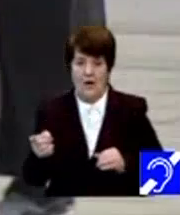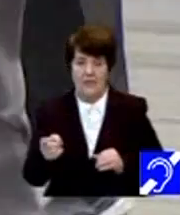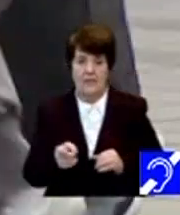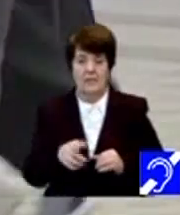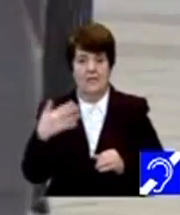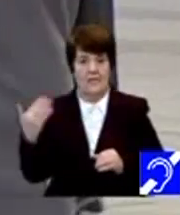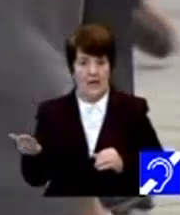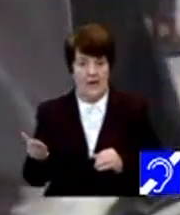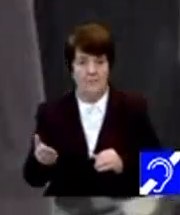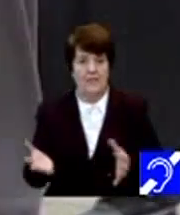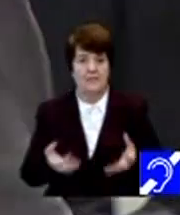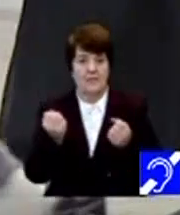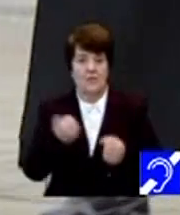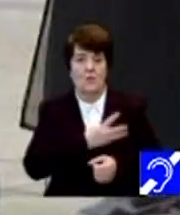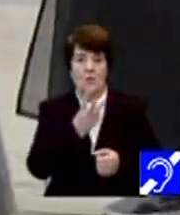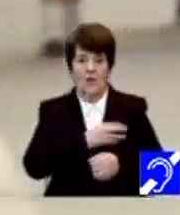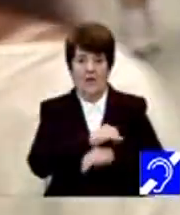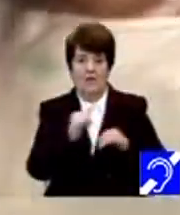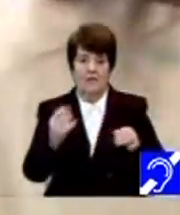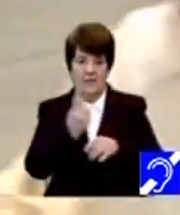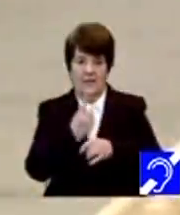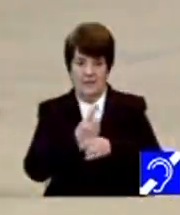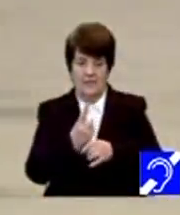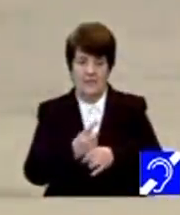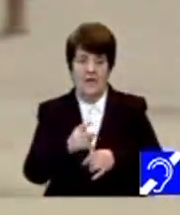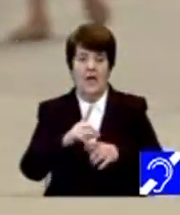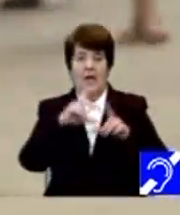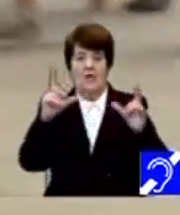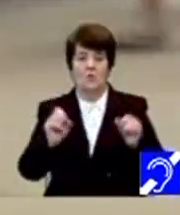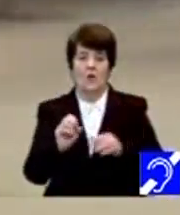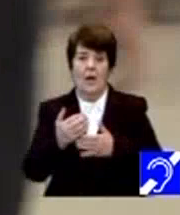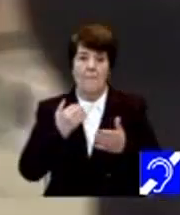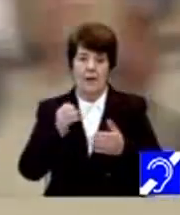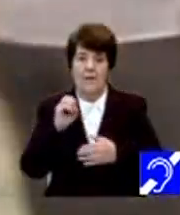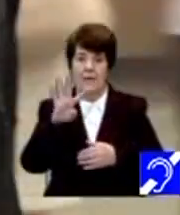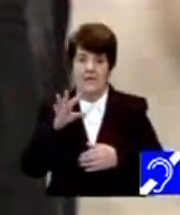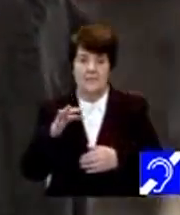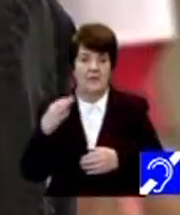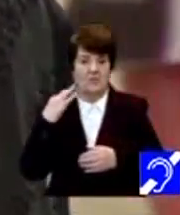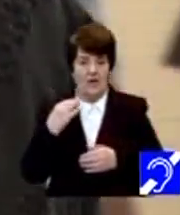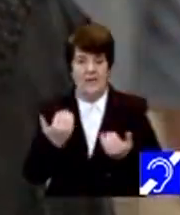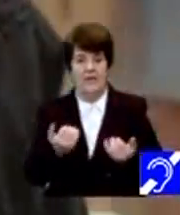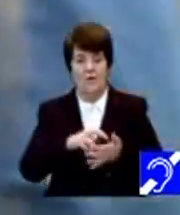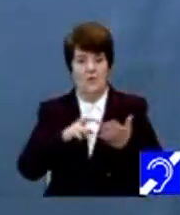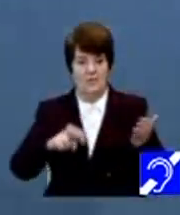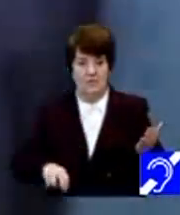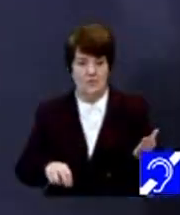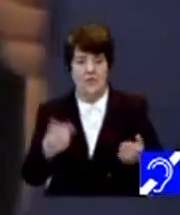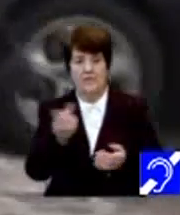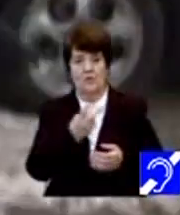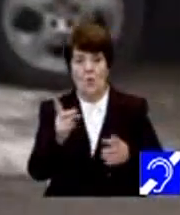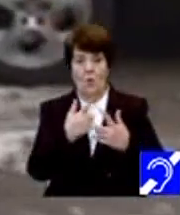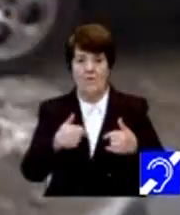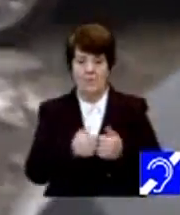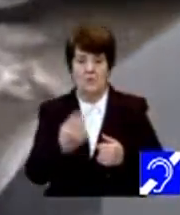în perioada alianței cu extrema dreaptă, conservatorii doreau să extindă interdicția vălului în școli până la 14 ani, au renunțat la idee după